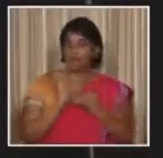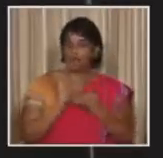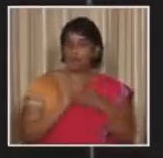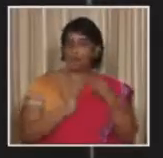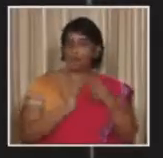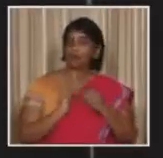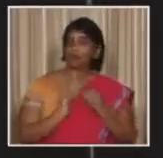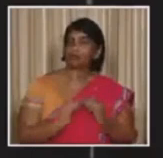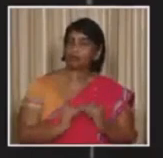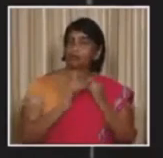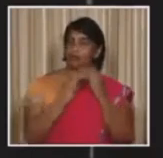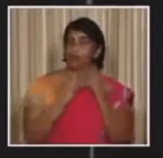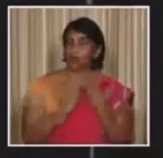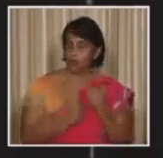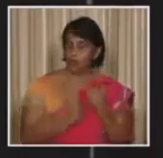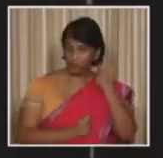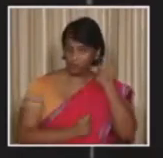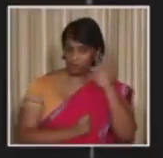தேசப்பிரேமி ஜனதாவ